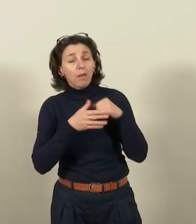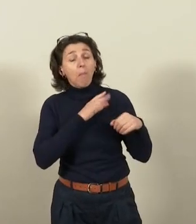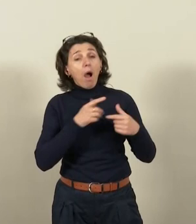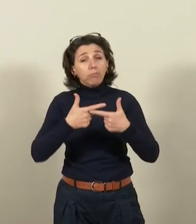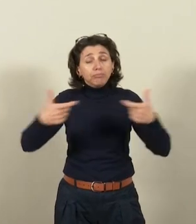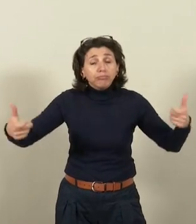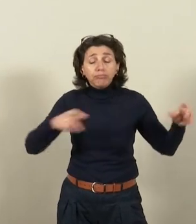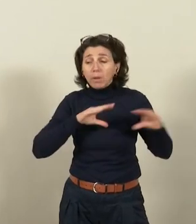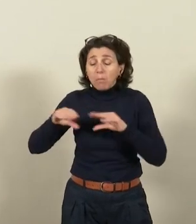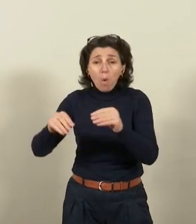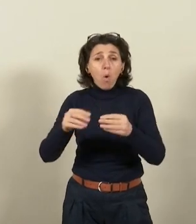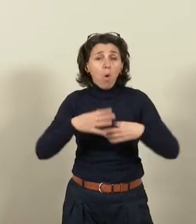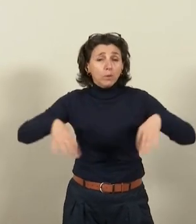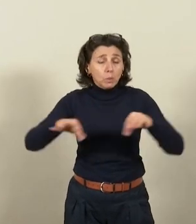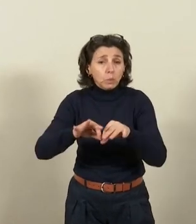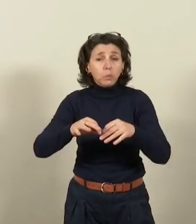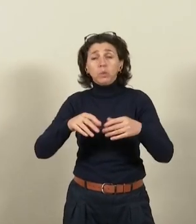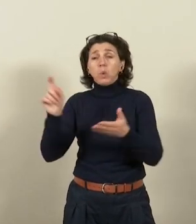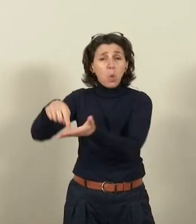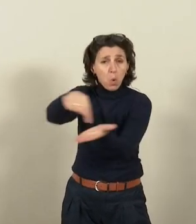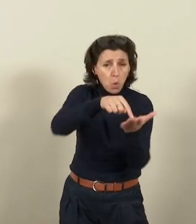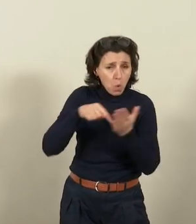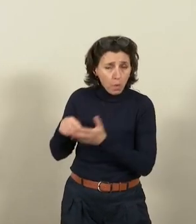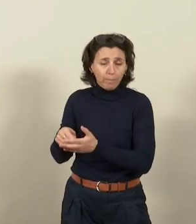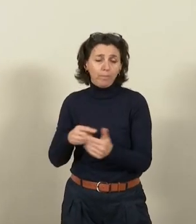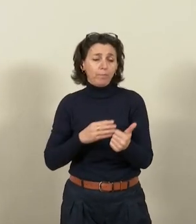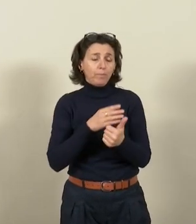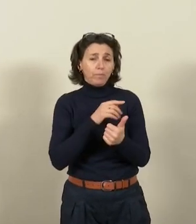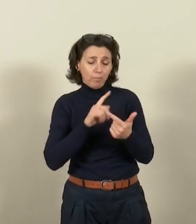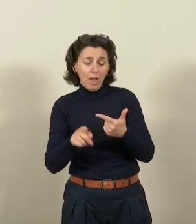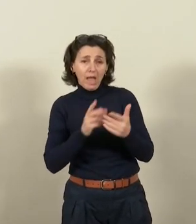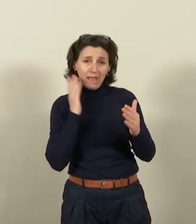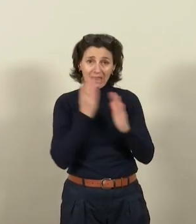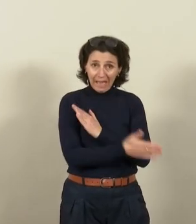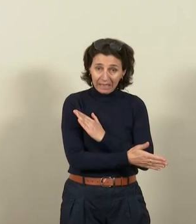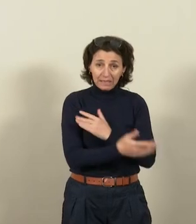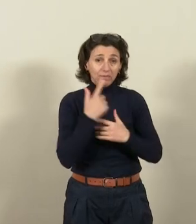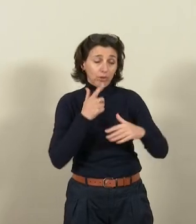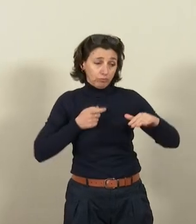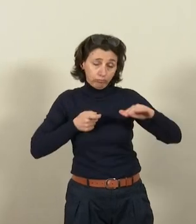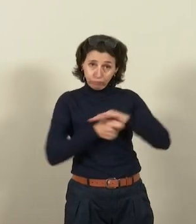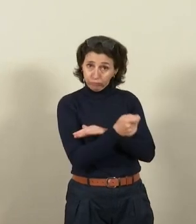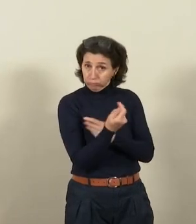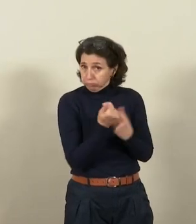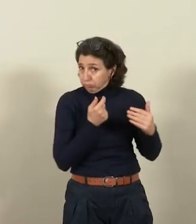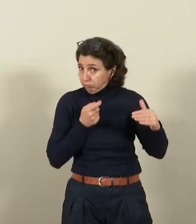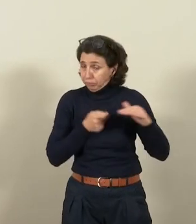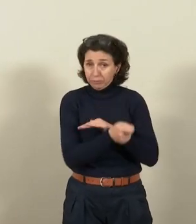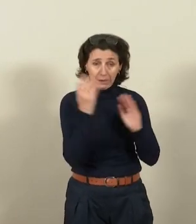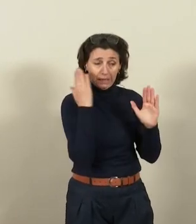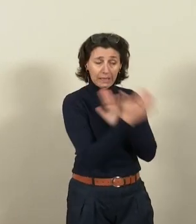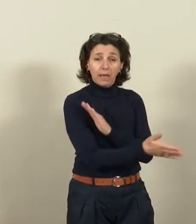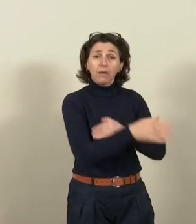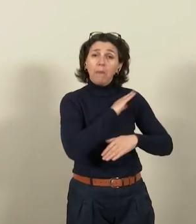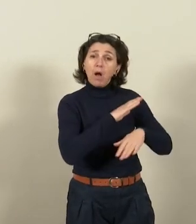sportifs de locaux et de sièges et des aides directes par le versement de subventions au titre de différents motifs